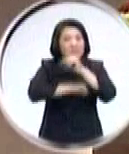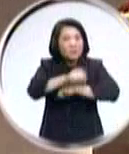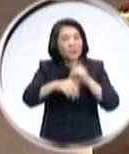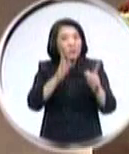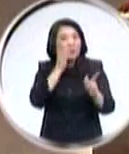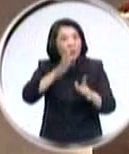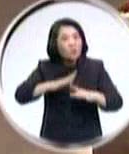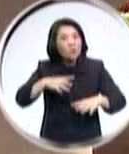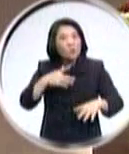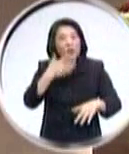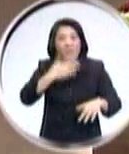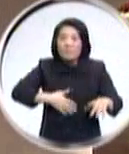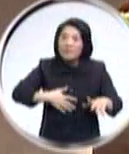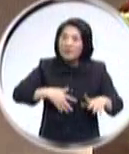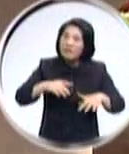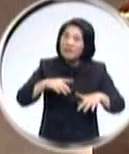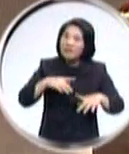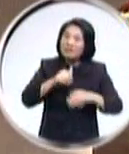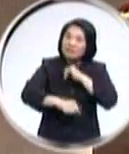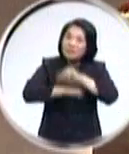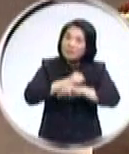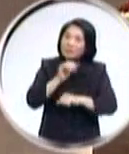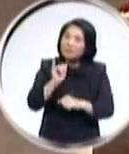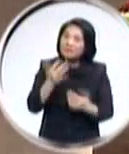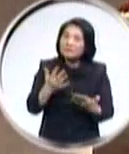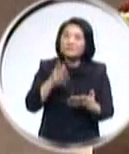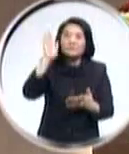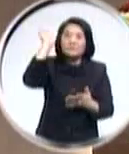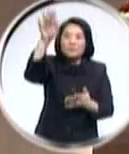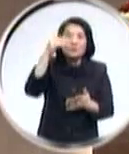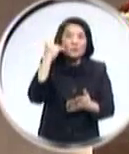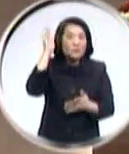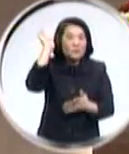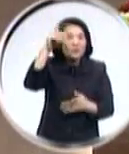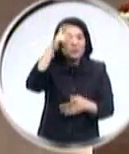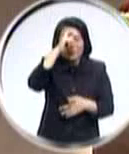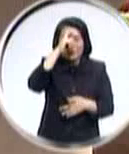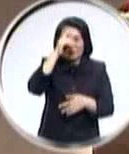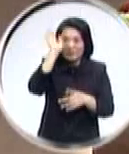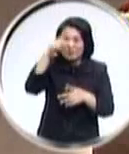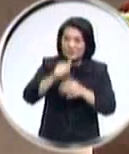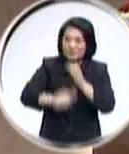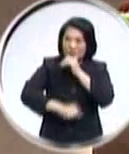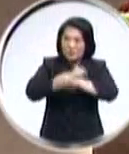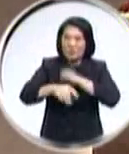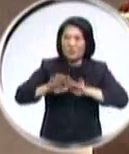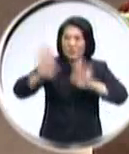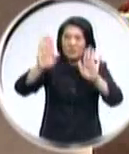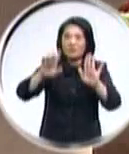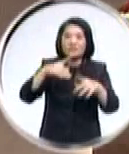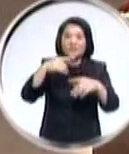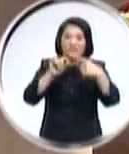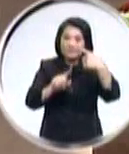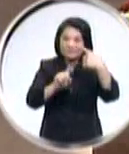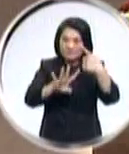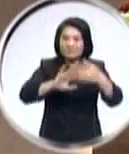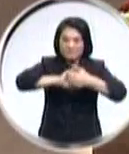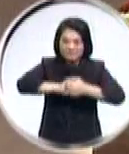好不好？如果我们希望未来要更好，1月14号我们必须做出一个决